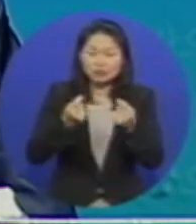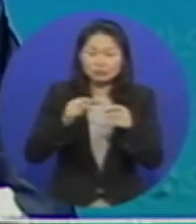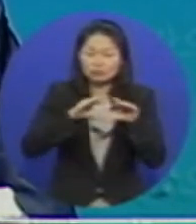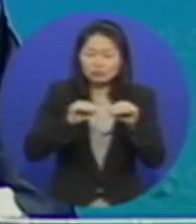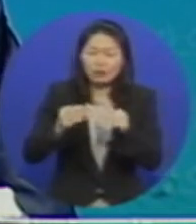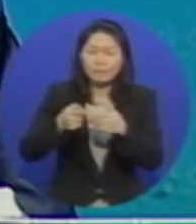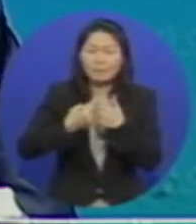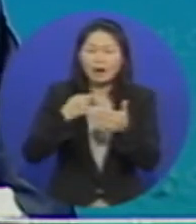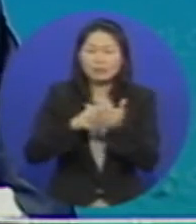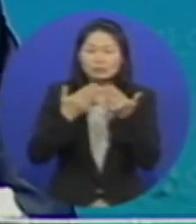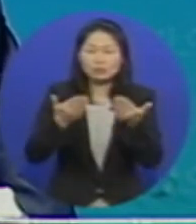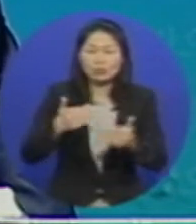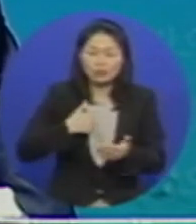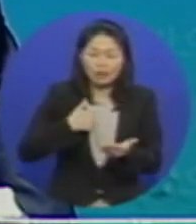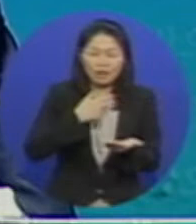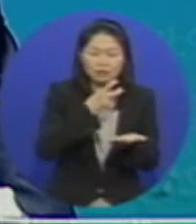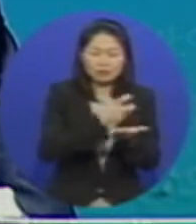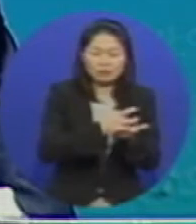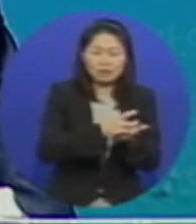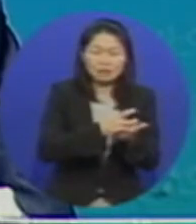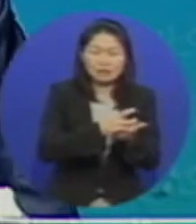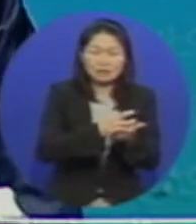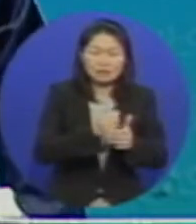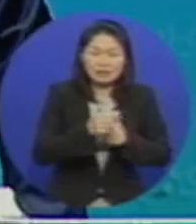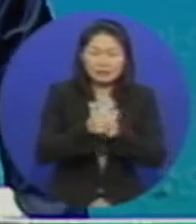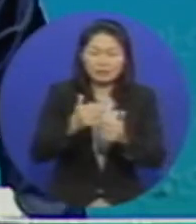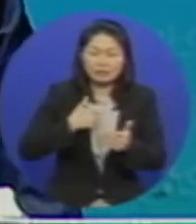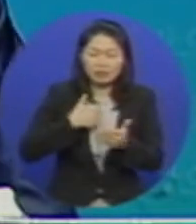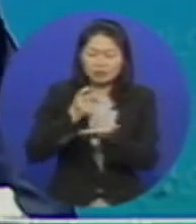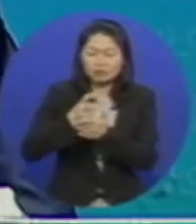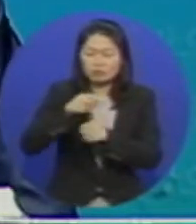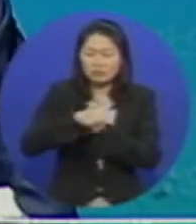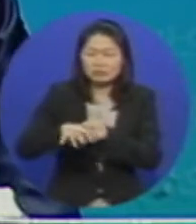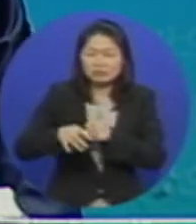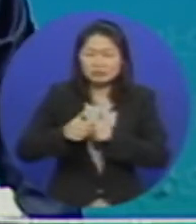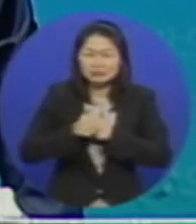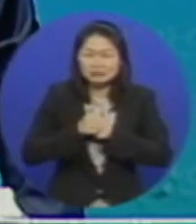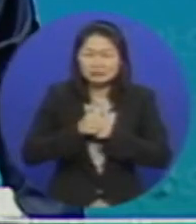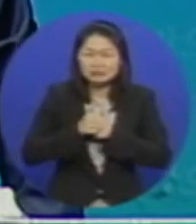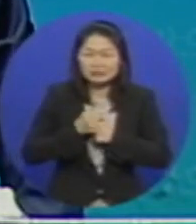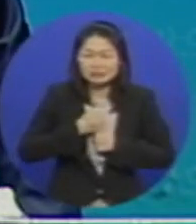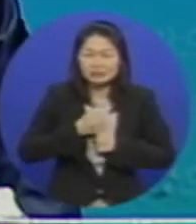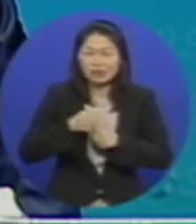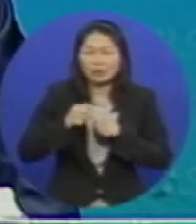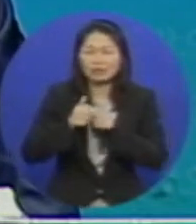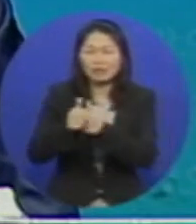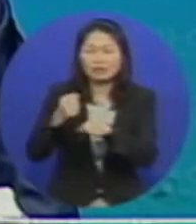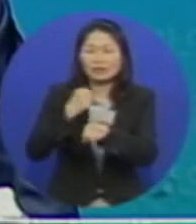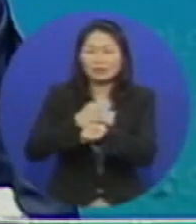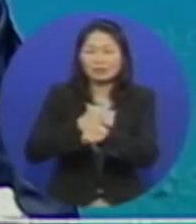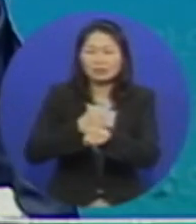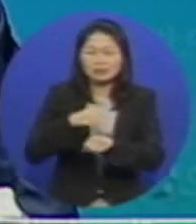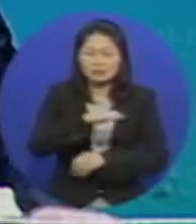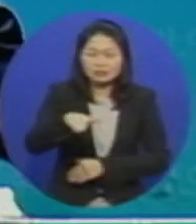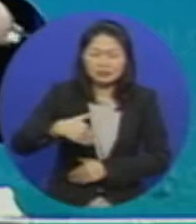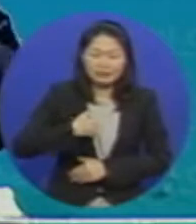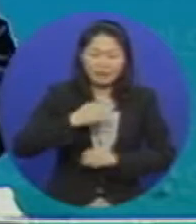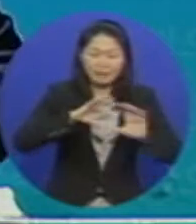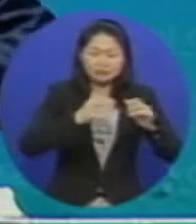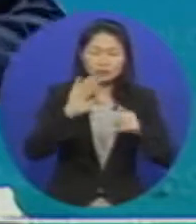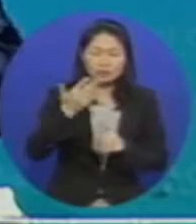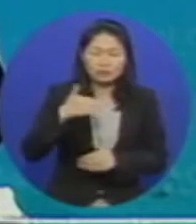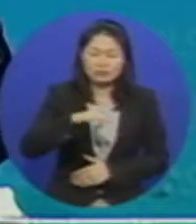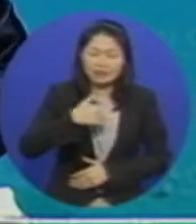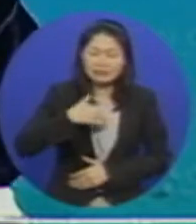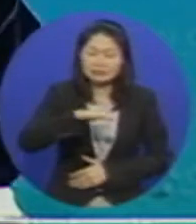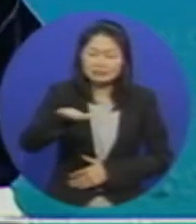따르며 내 규례를 지켜 행하게 하리니 그들은 내 백성이 되고 나는 그들과 그들의 하나님이 되리라 하나님이